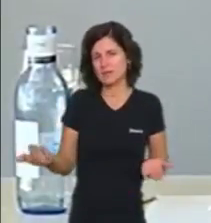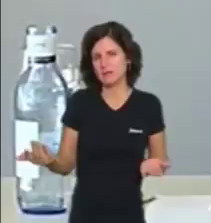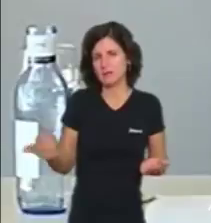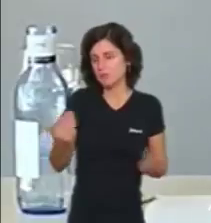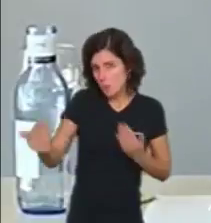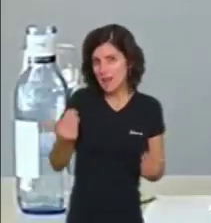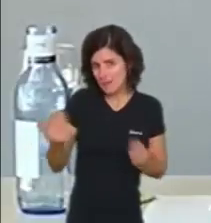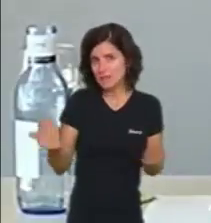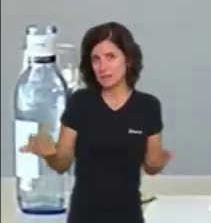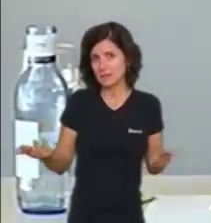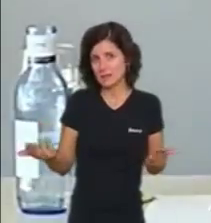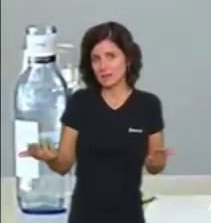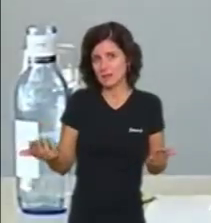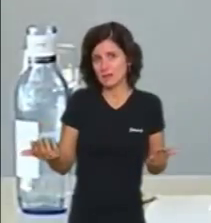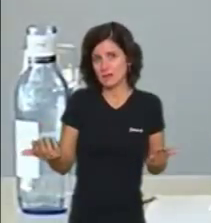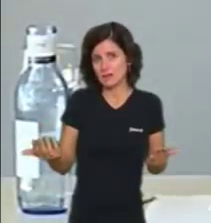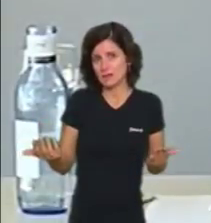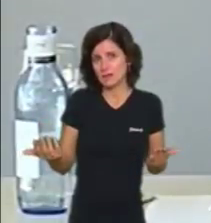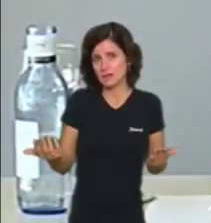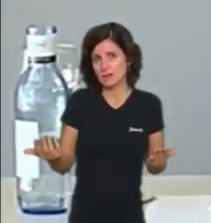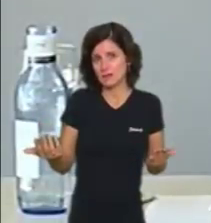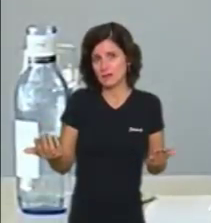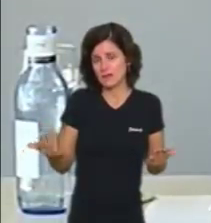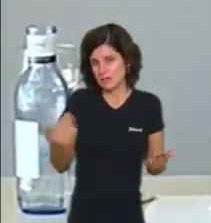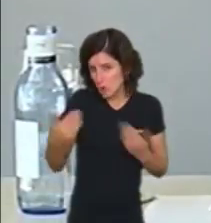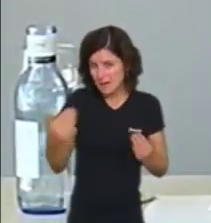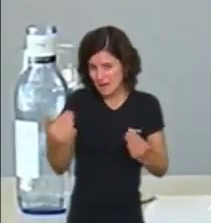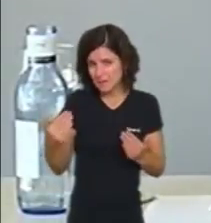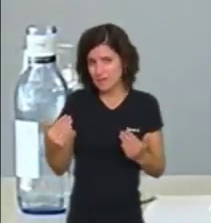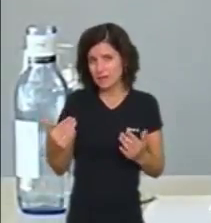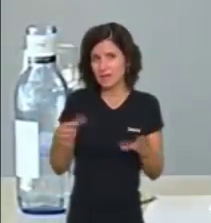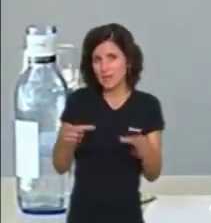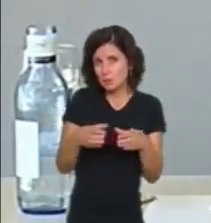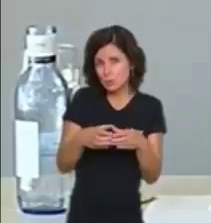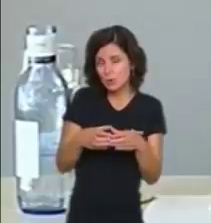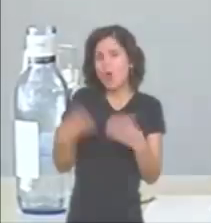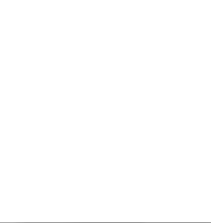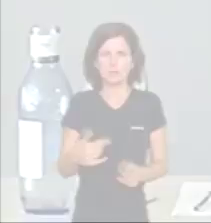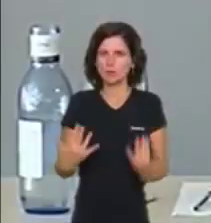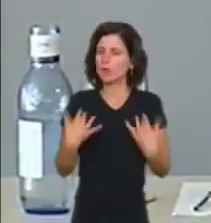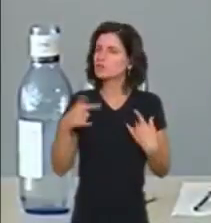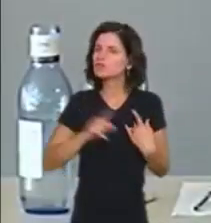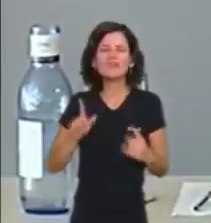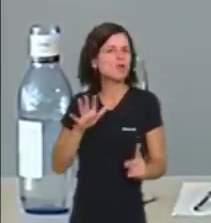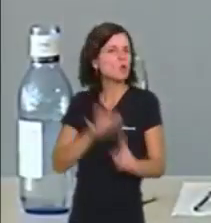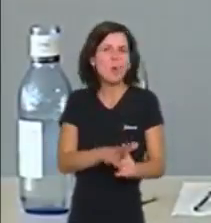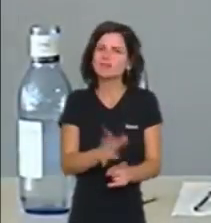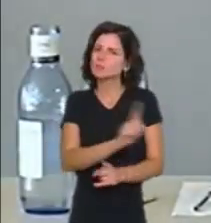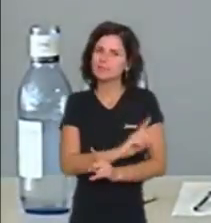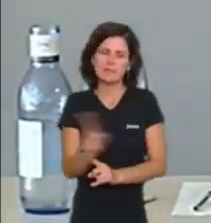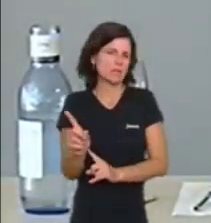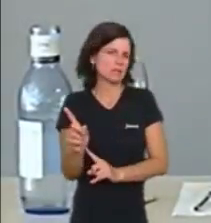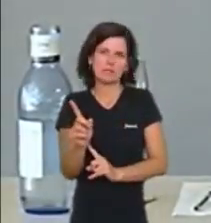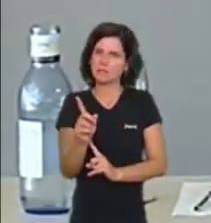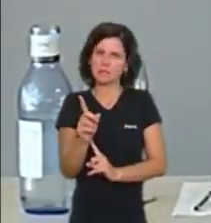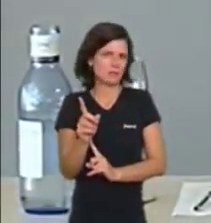igual ja no fa falta Espanya 2000 en este país. Ja no fa falta Espanya 2000. Lo de l'altre dia no és un